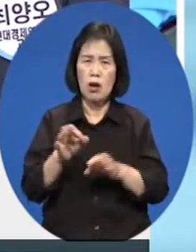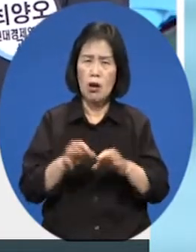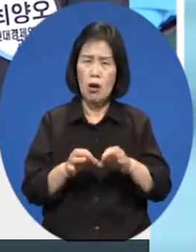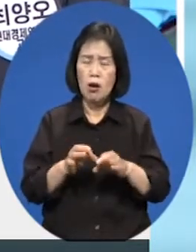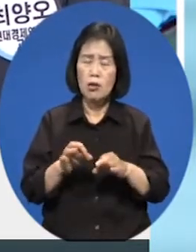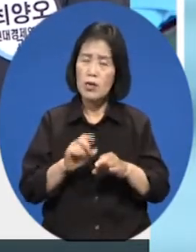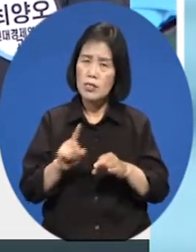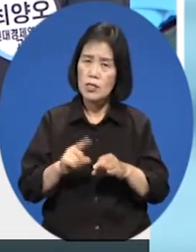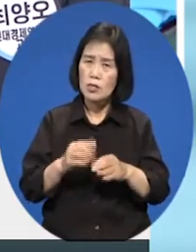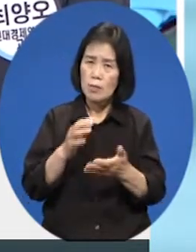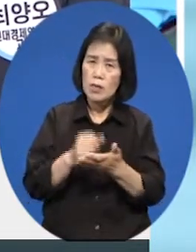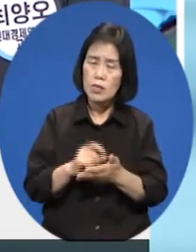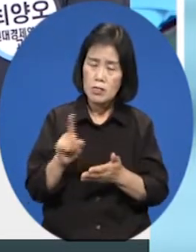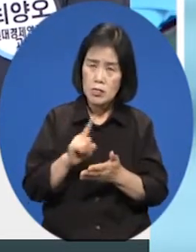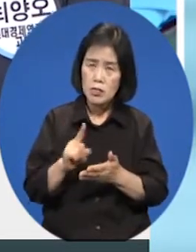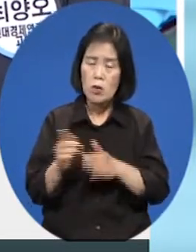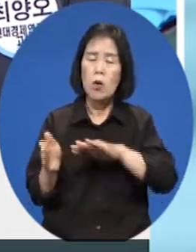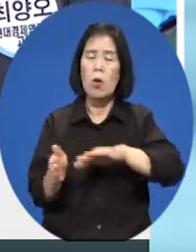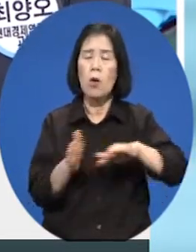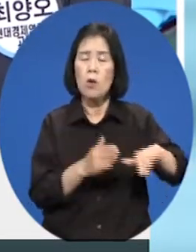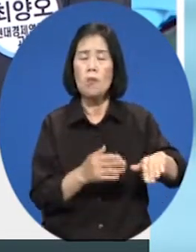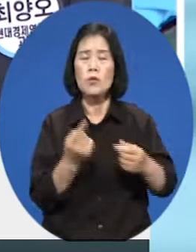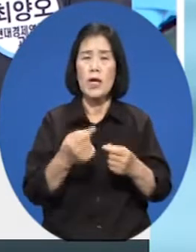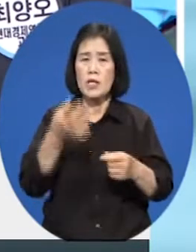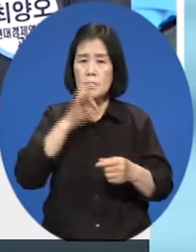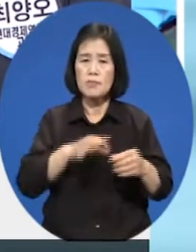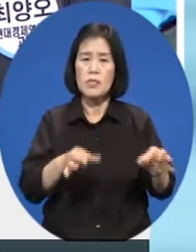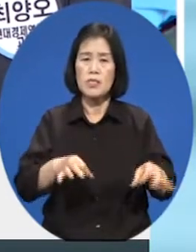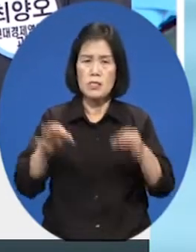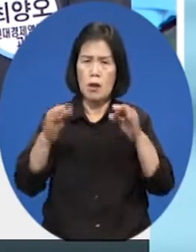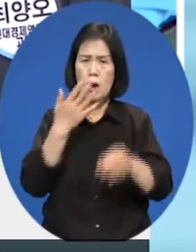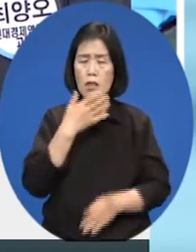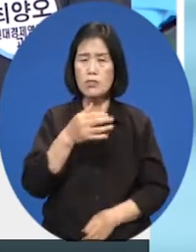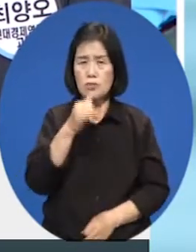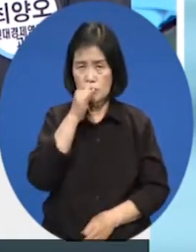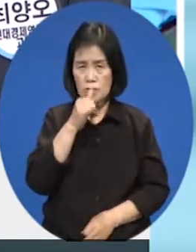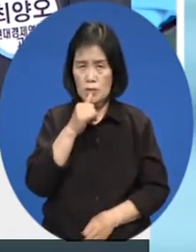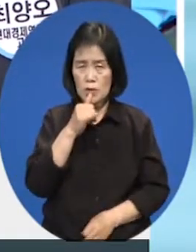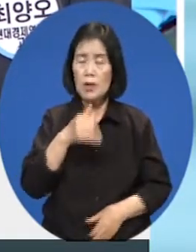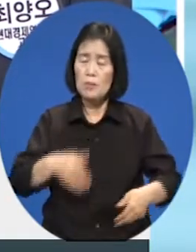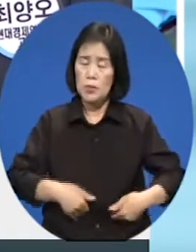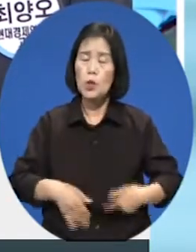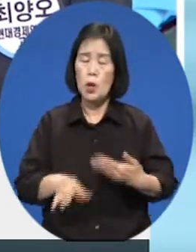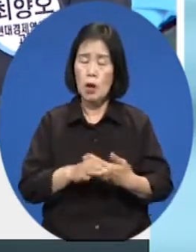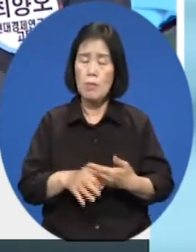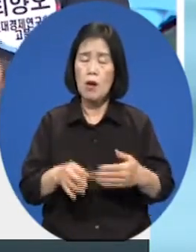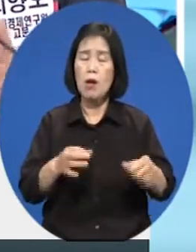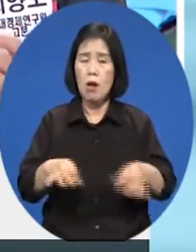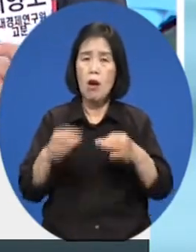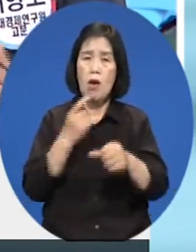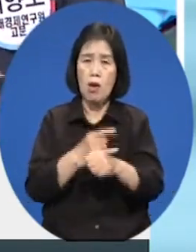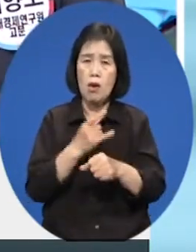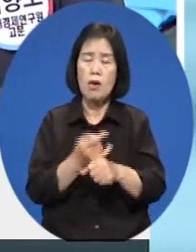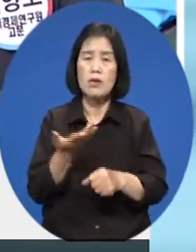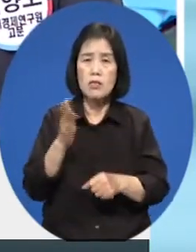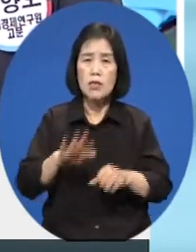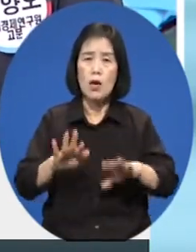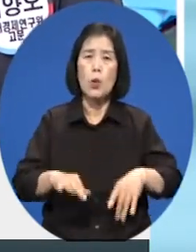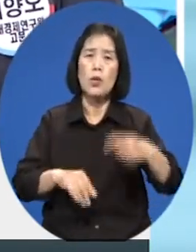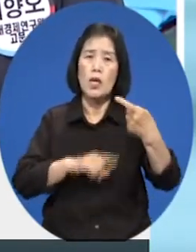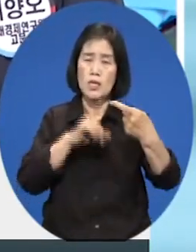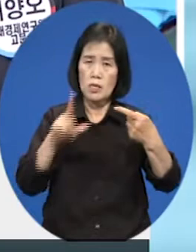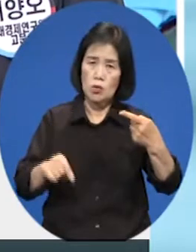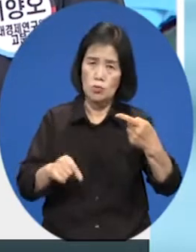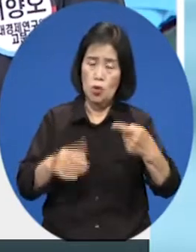해석하는 거는 뭐 자체하더라도 금리 인상 할 수 있으면 해야 된다고 분명히 말씀을 했단 말이죠. 근데 올해 1월 달에도